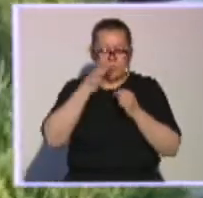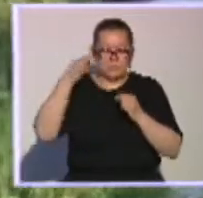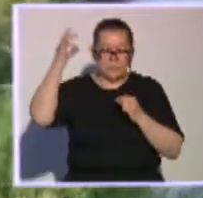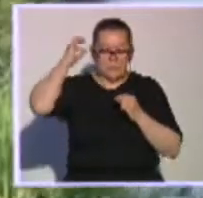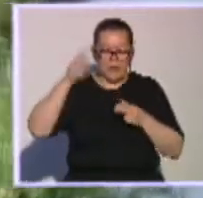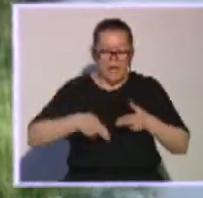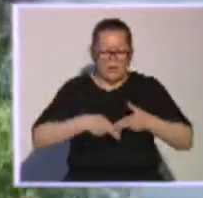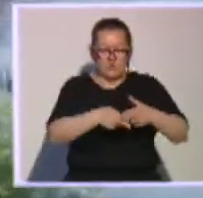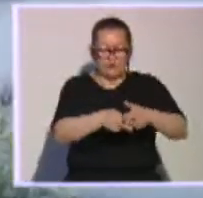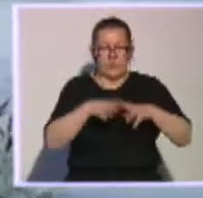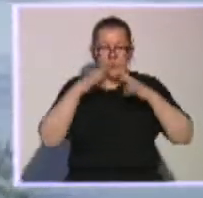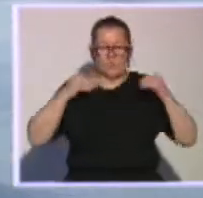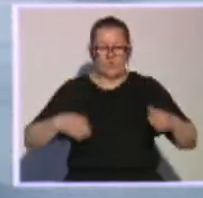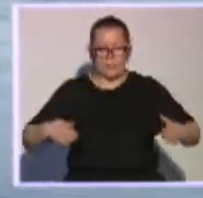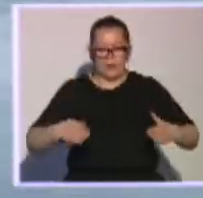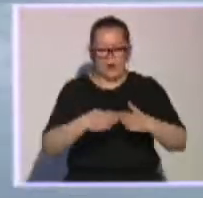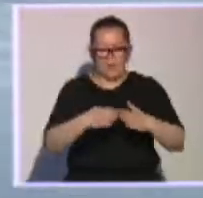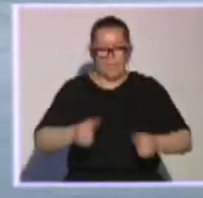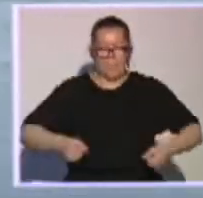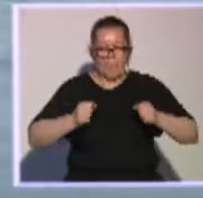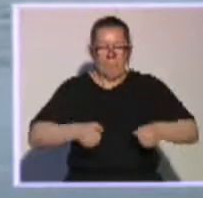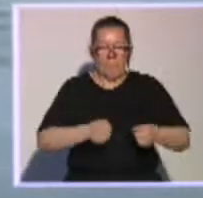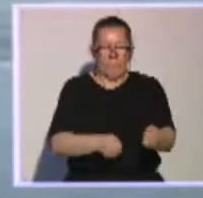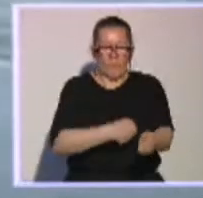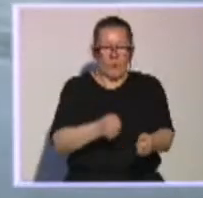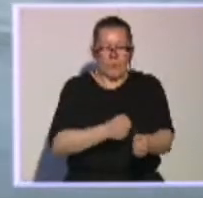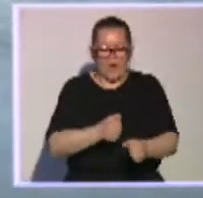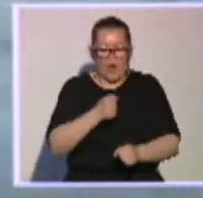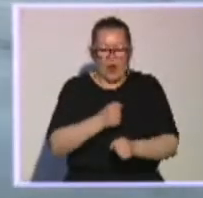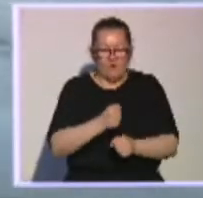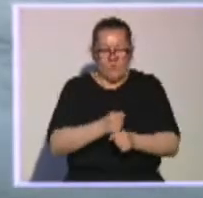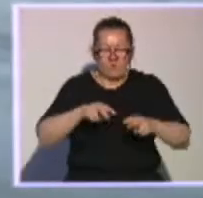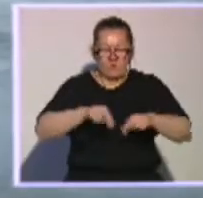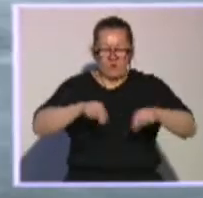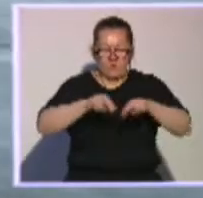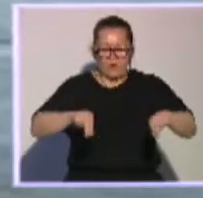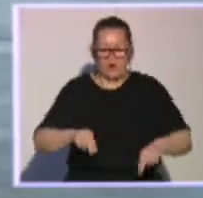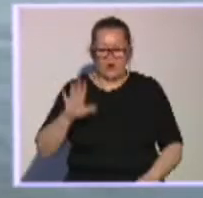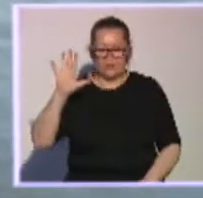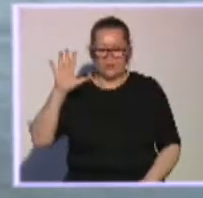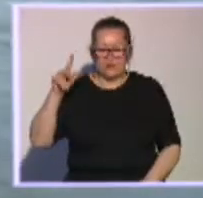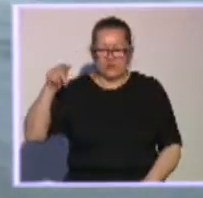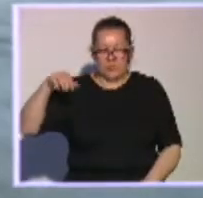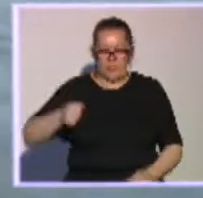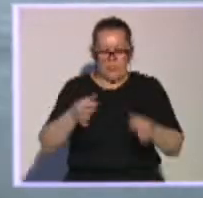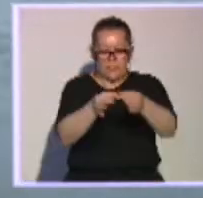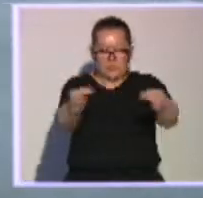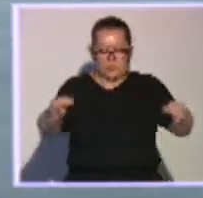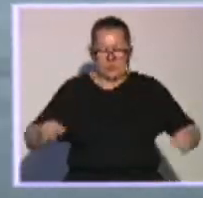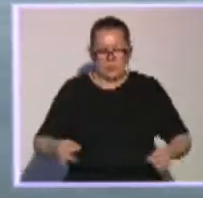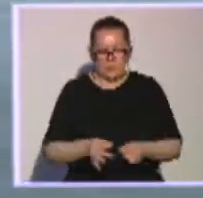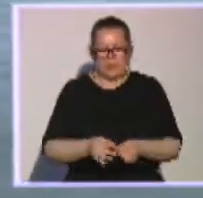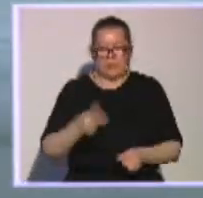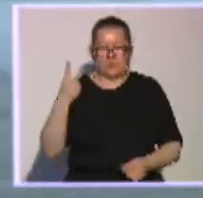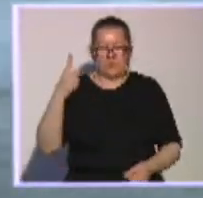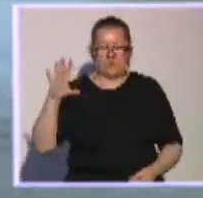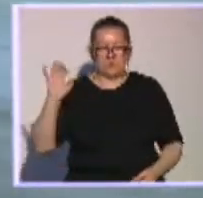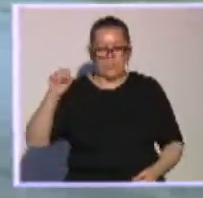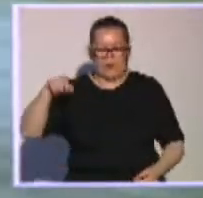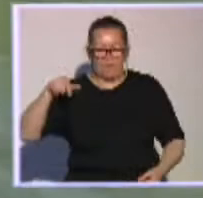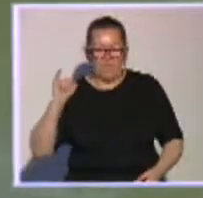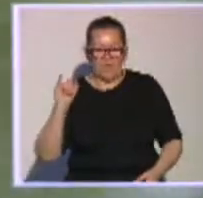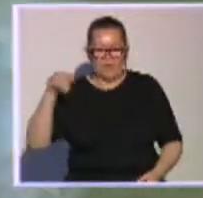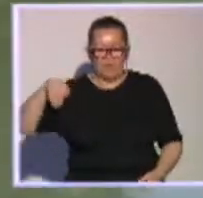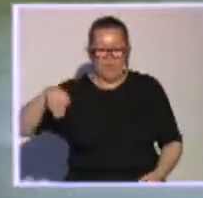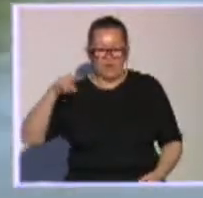ajutorul mai multor bărci, până acum pompierii au făcut căutări în aval, pe o distanță de peste 5 km și o suprafață de peste 250.000 de metri